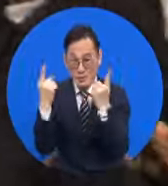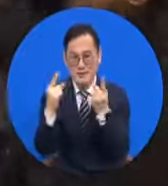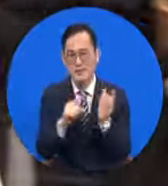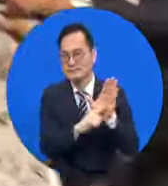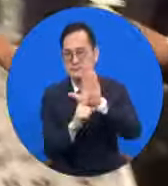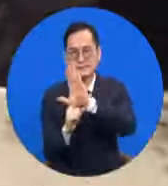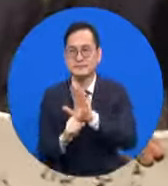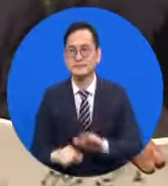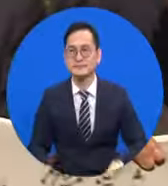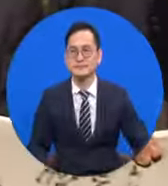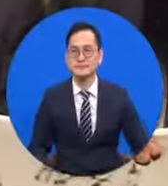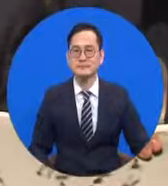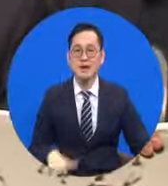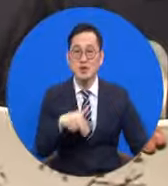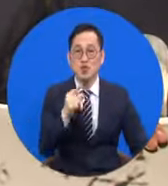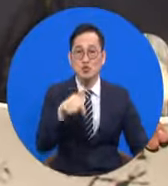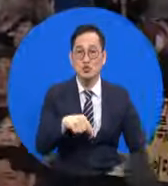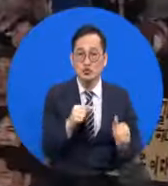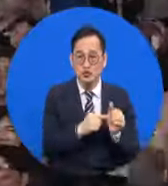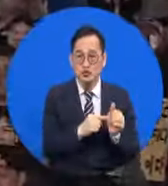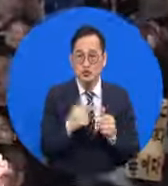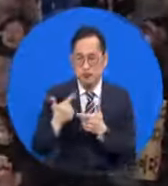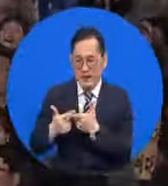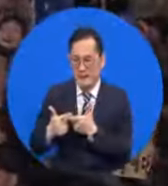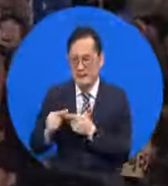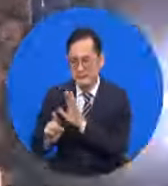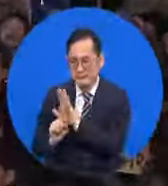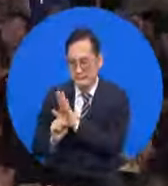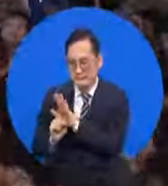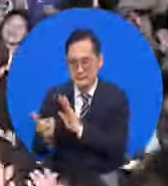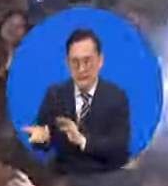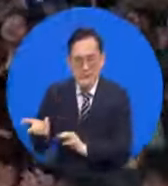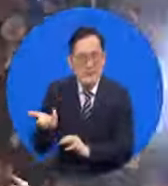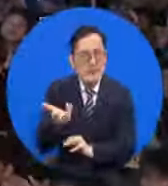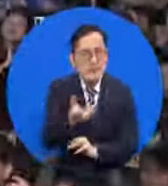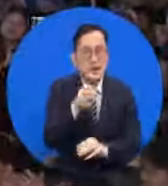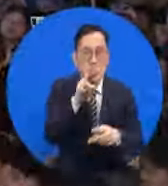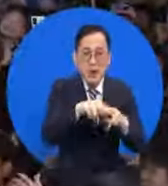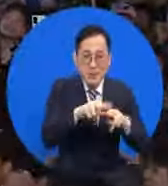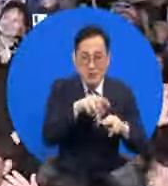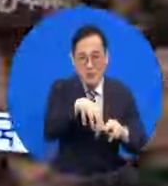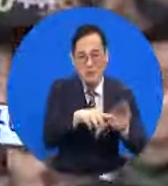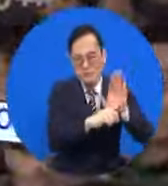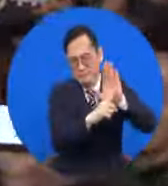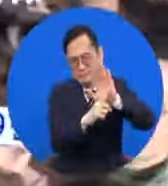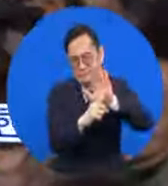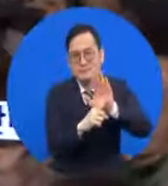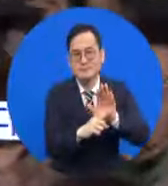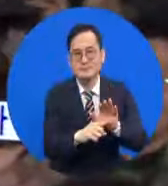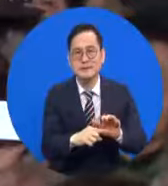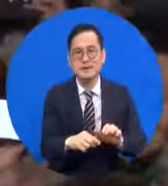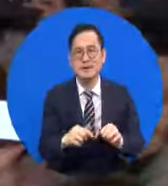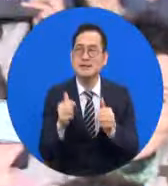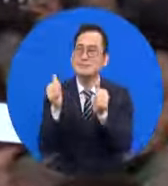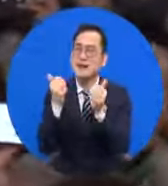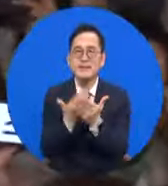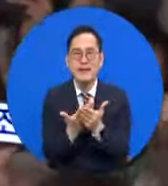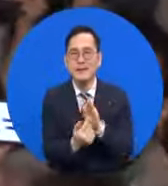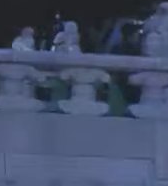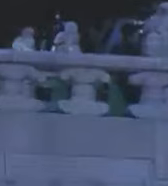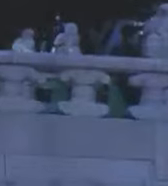조국혁신당은 부산에서 시작해 광화문에서 마무리하며 정권 심판을 내세웠습니다. 채널A 뉴스 김태림입니다.